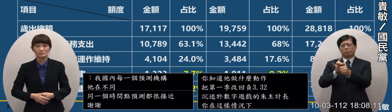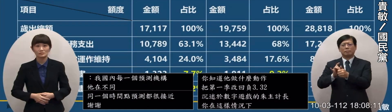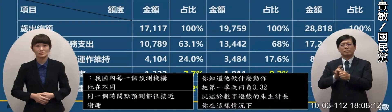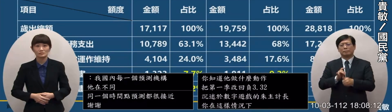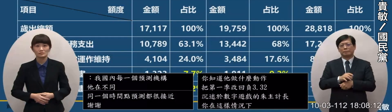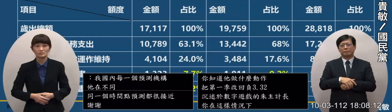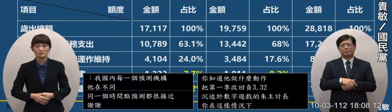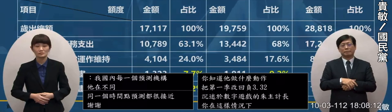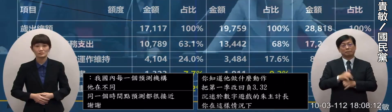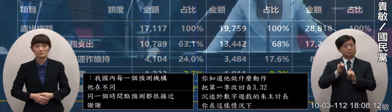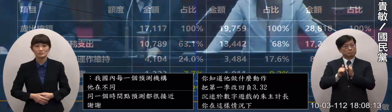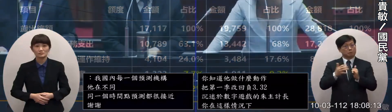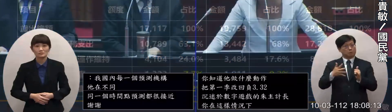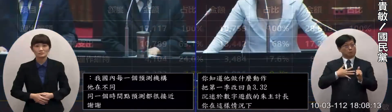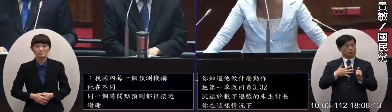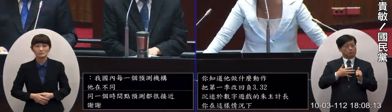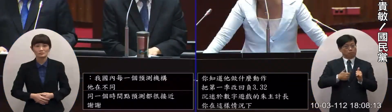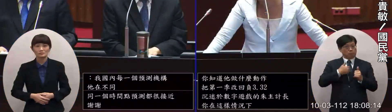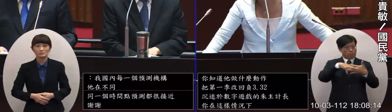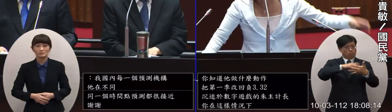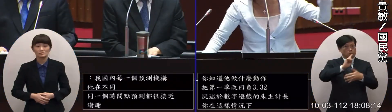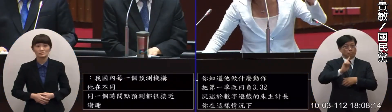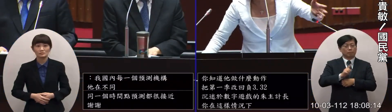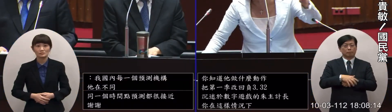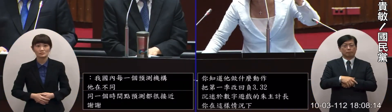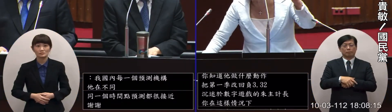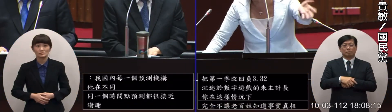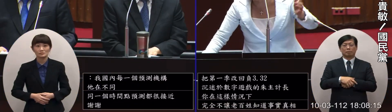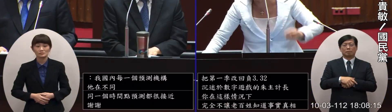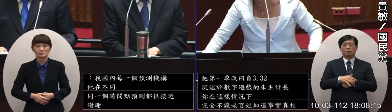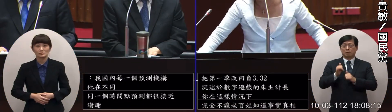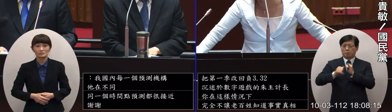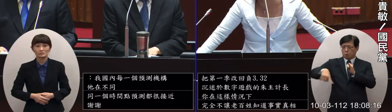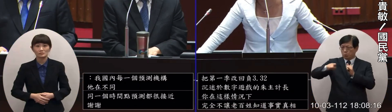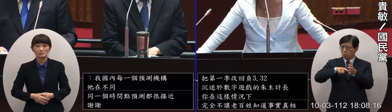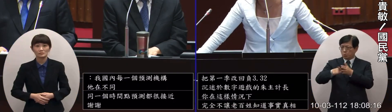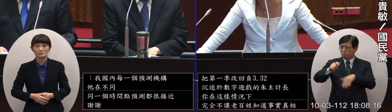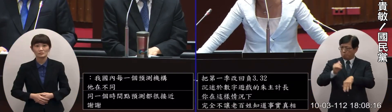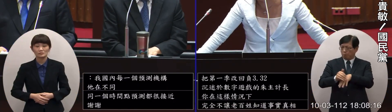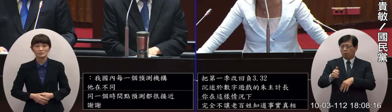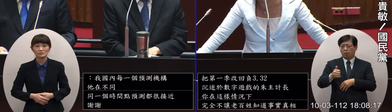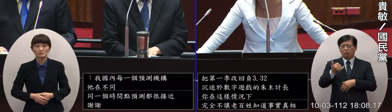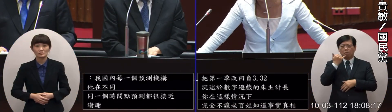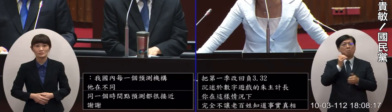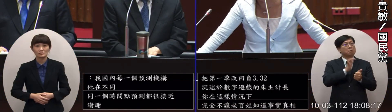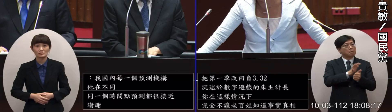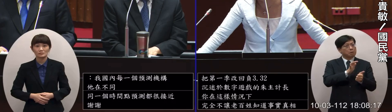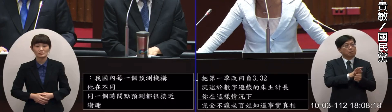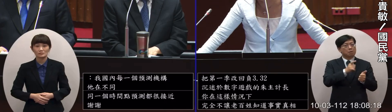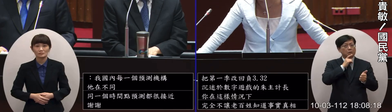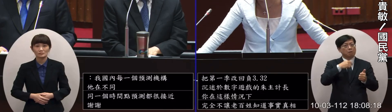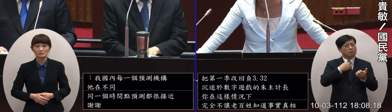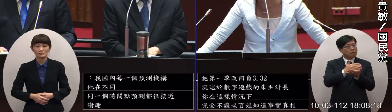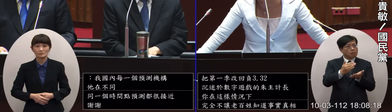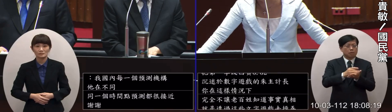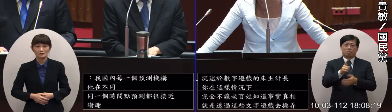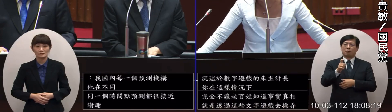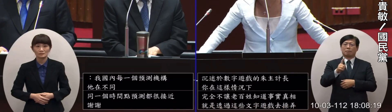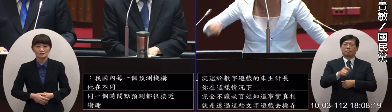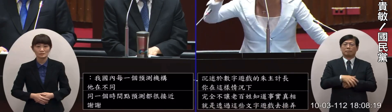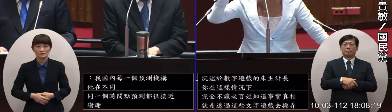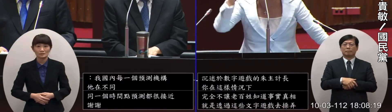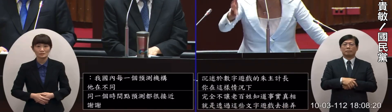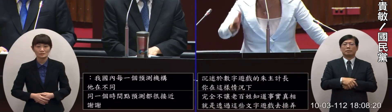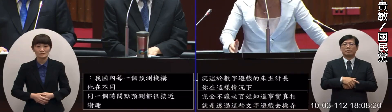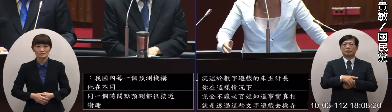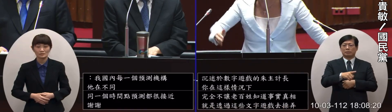弄老百姓，怎么知道事实的真相？民间有专家，他怎么样子去帮你协助你解决这些的问题？